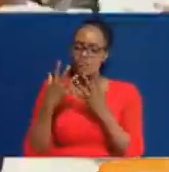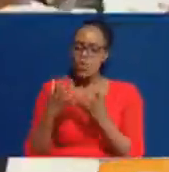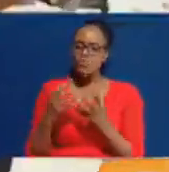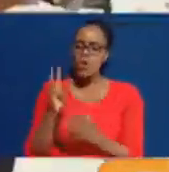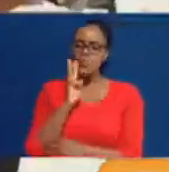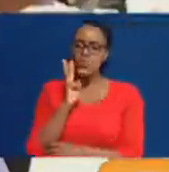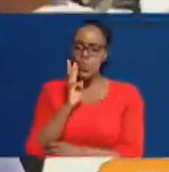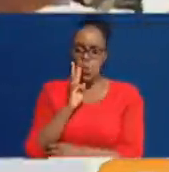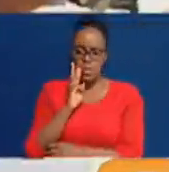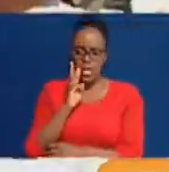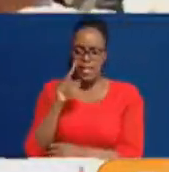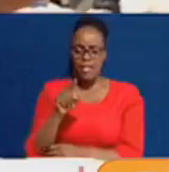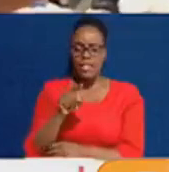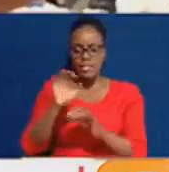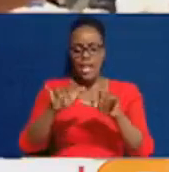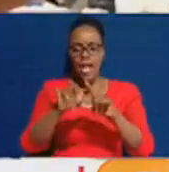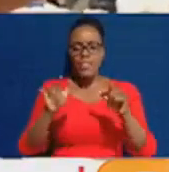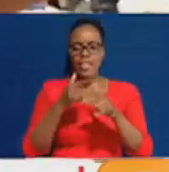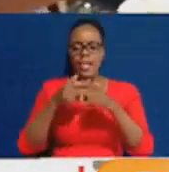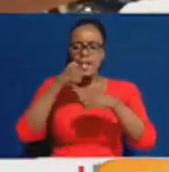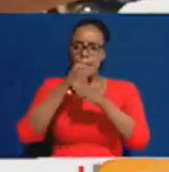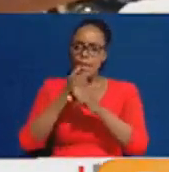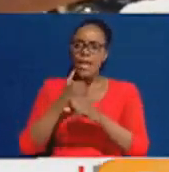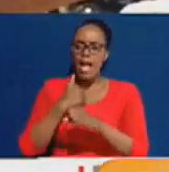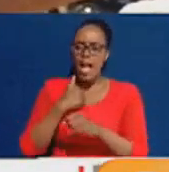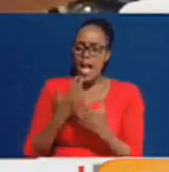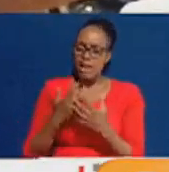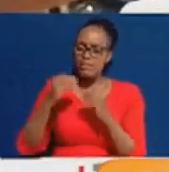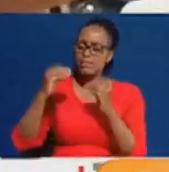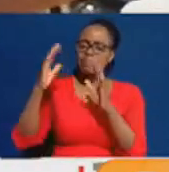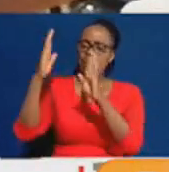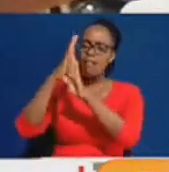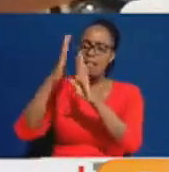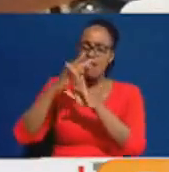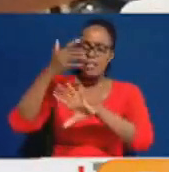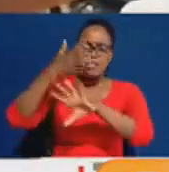ardhi na unaleta kivuli. Kwa hivyo mimea inakuwa ngumu sana